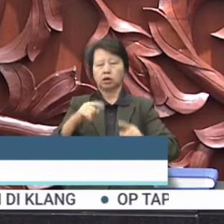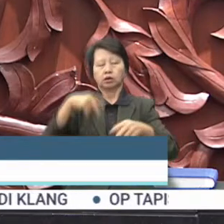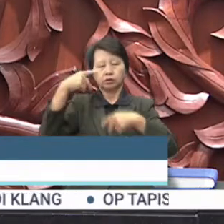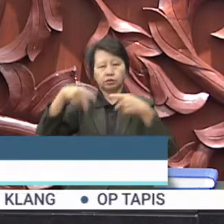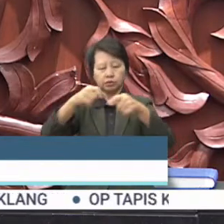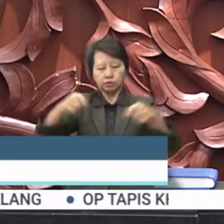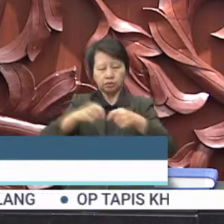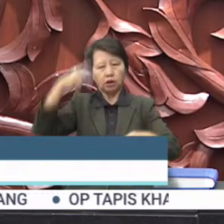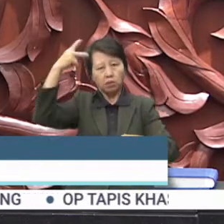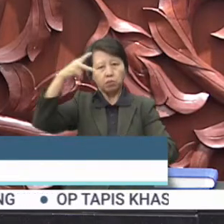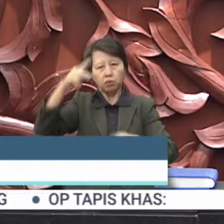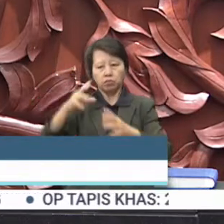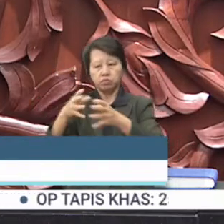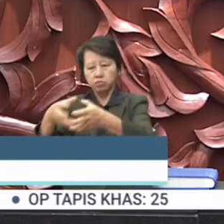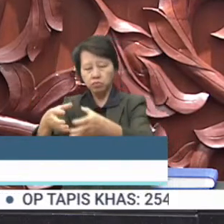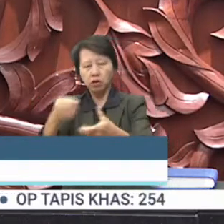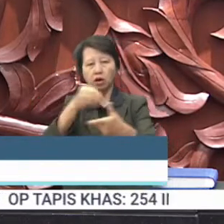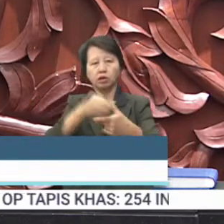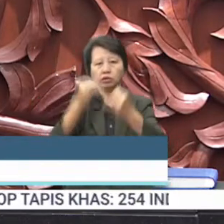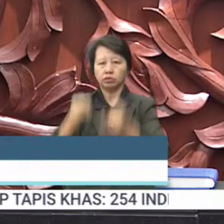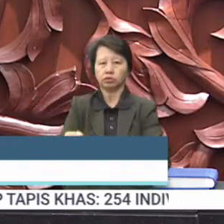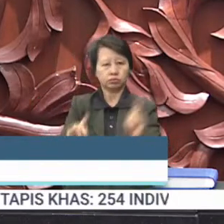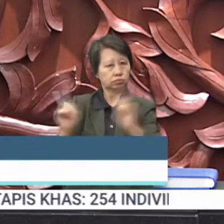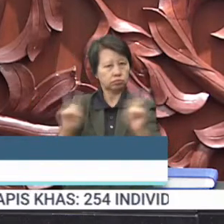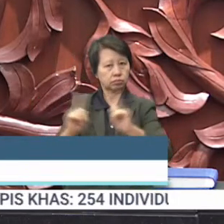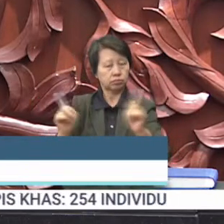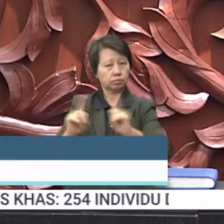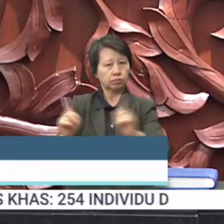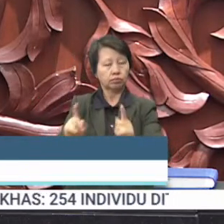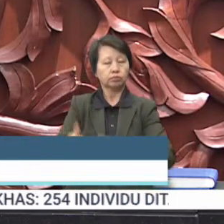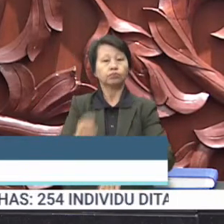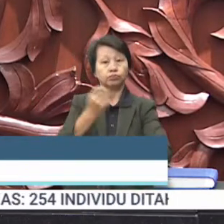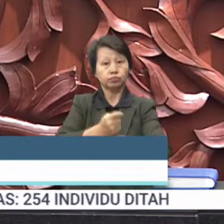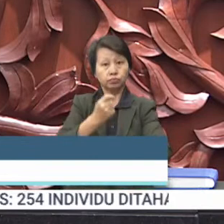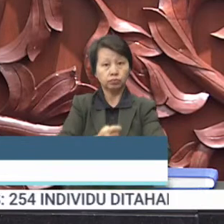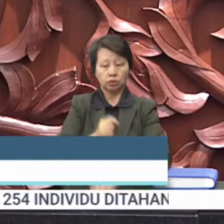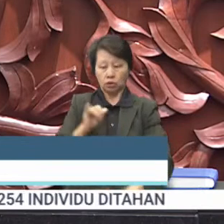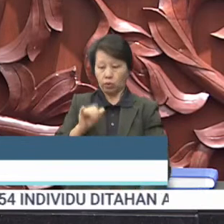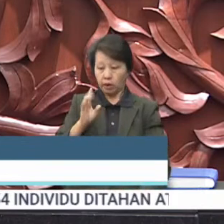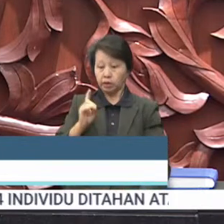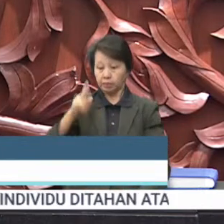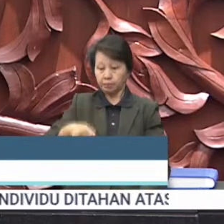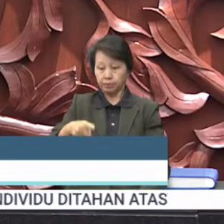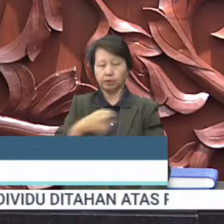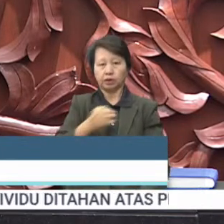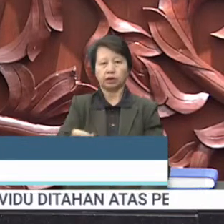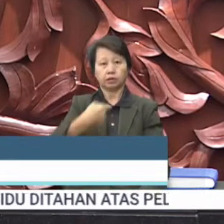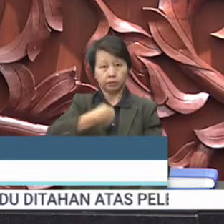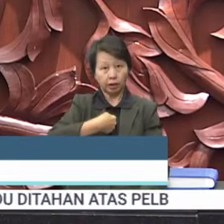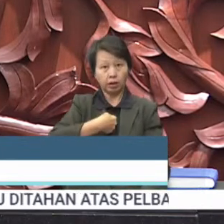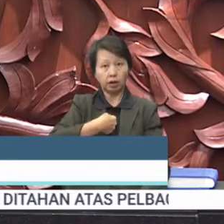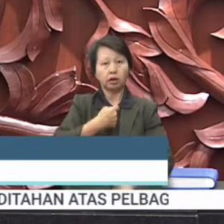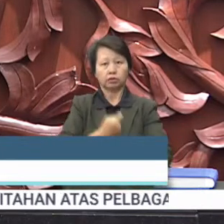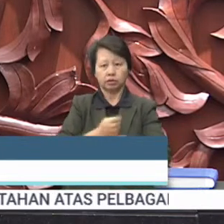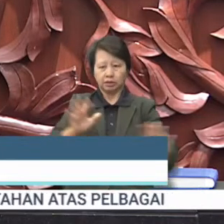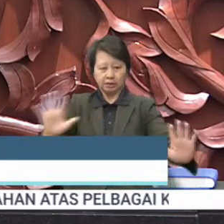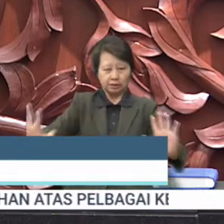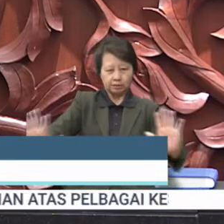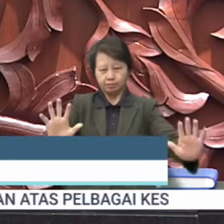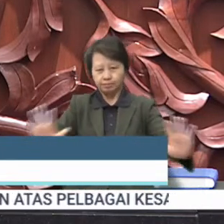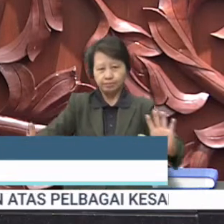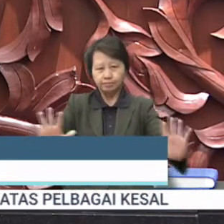politik kumpulan mahupun individu tugas yang berh tugas yang di-pertua dan timbalan-timbalan saya pula adalah mengawal